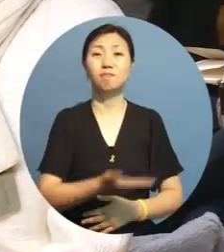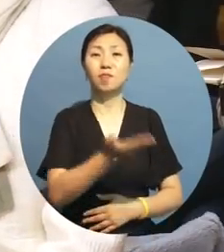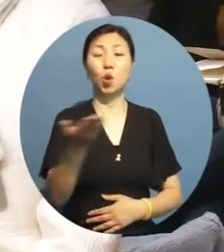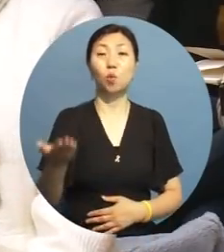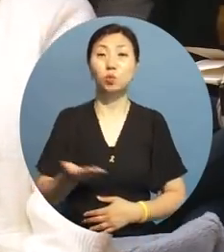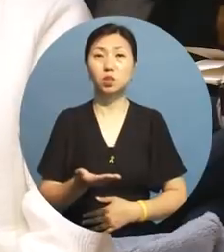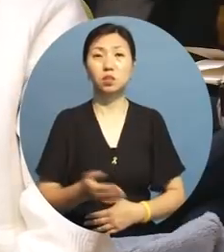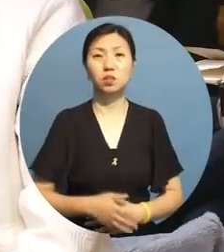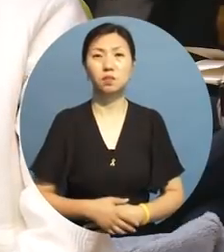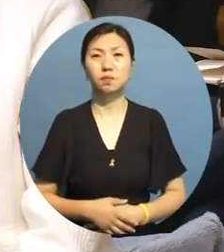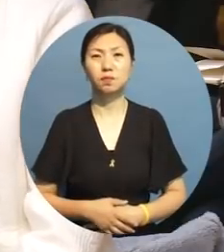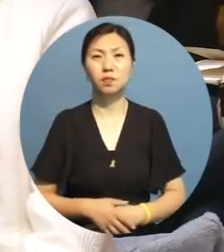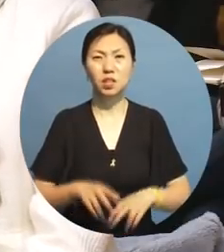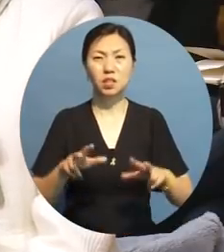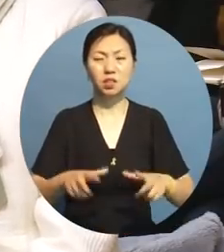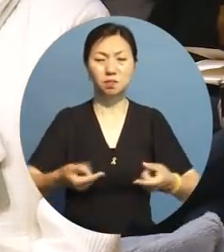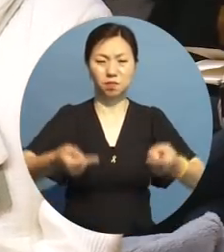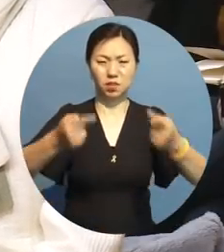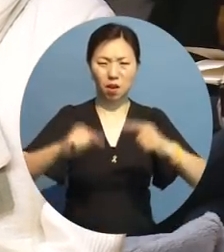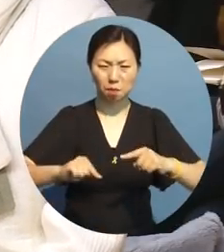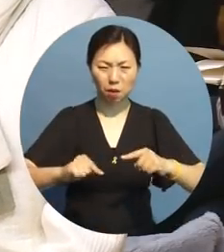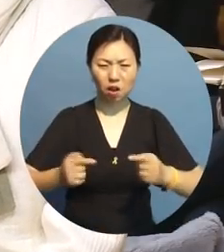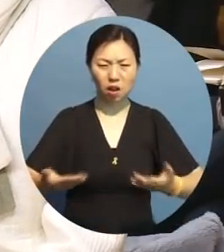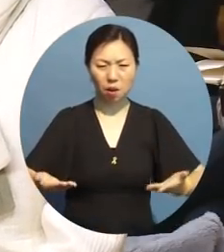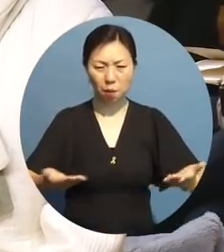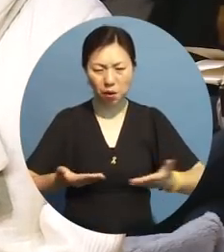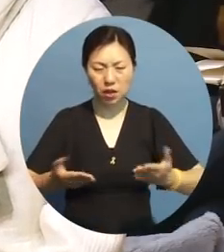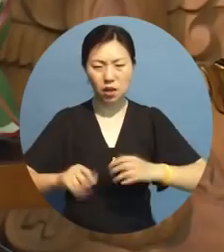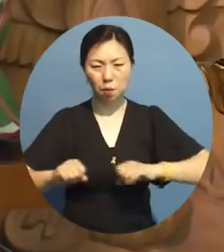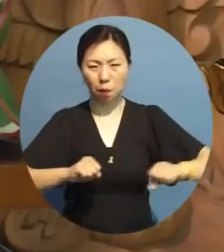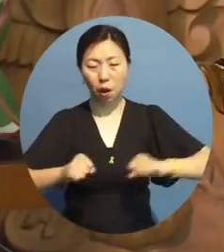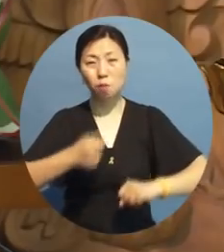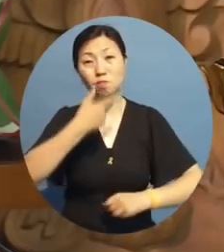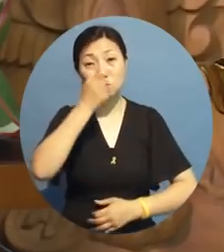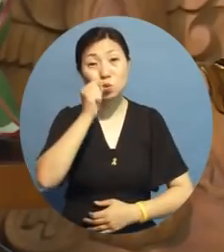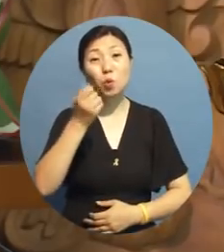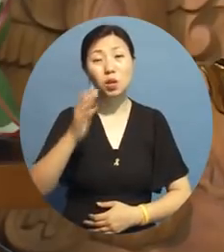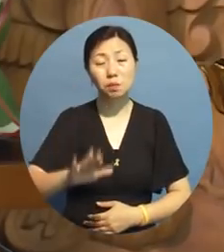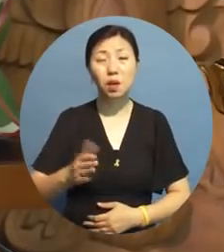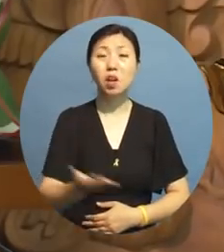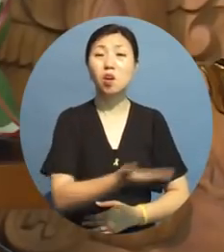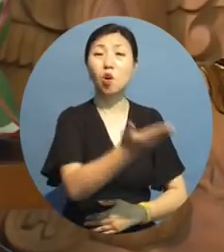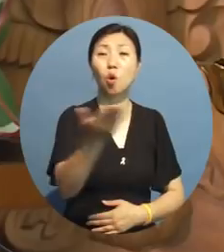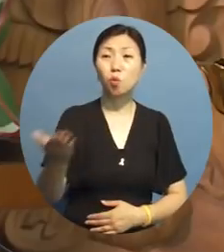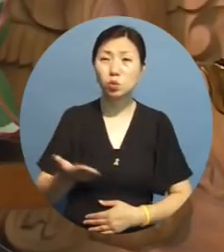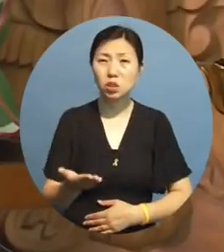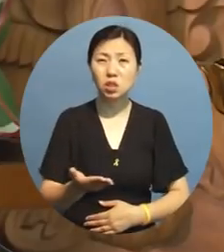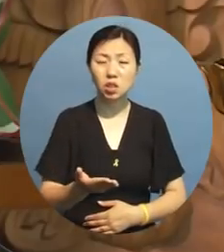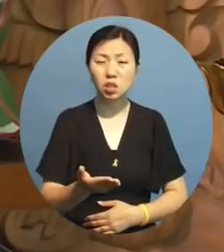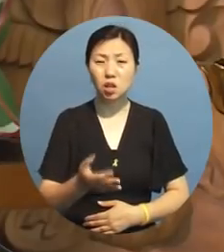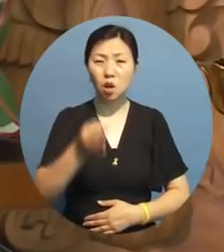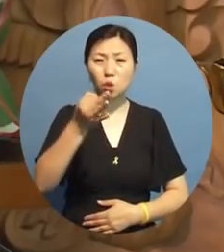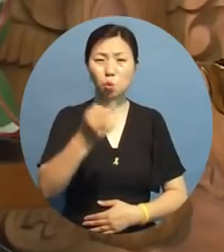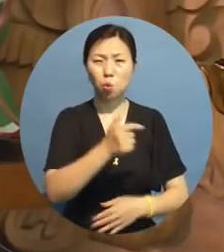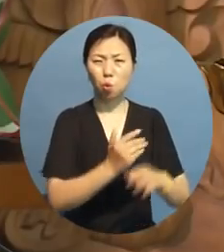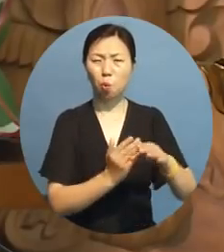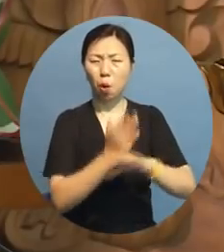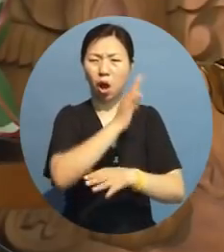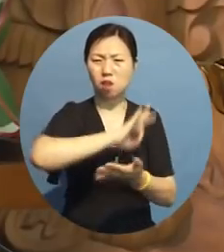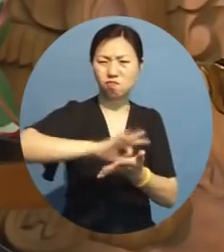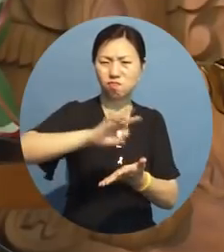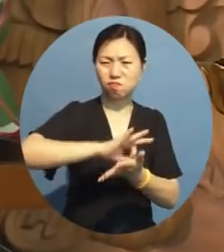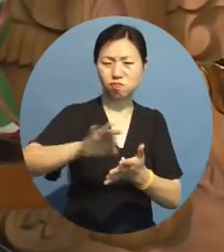여러분들이 다 지금 여기 와서 하는 일이 부족하지만은 여러분들이 여기 다니면서 어쨌든 과소비는 조금